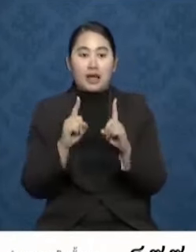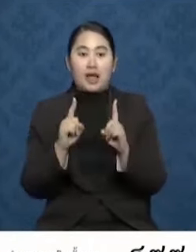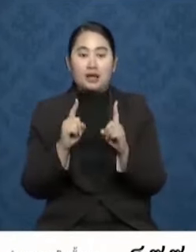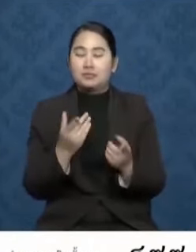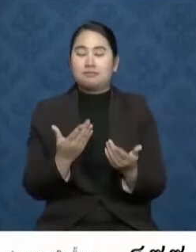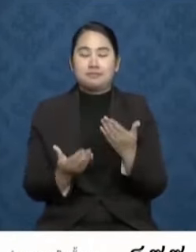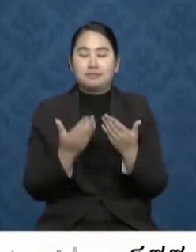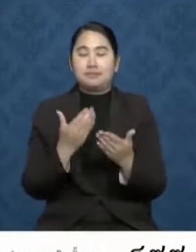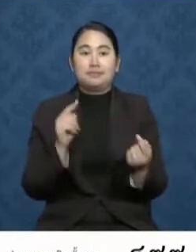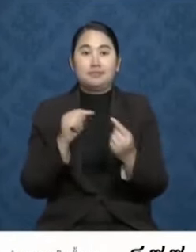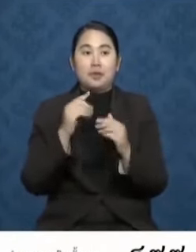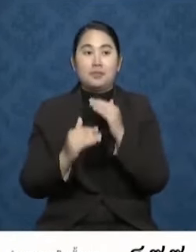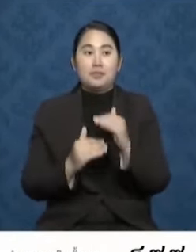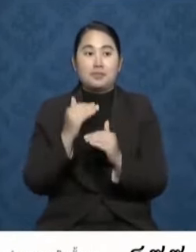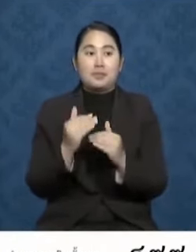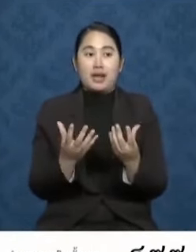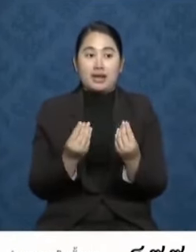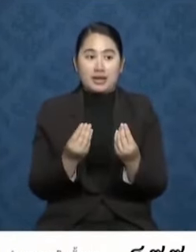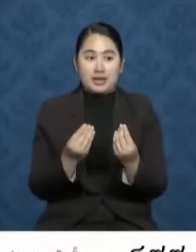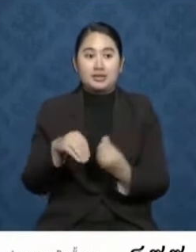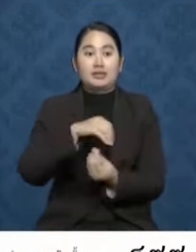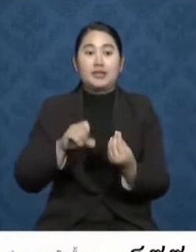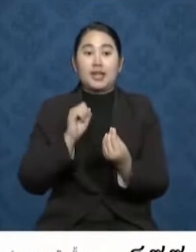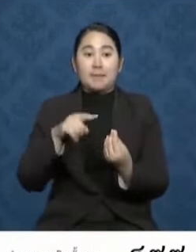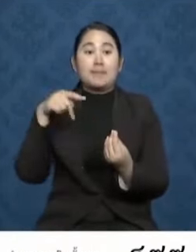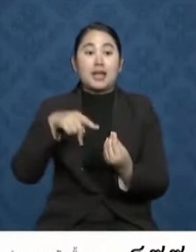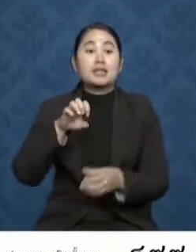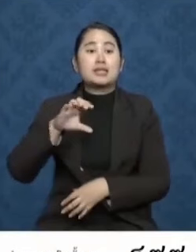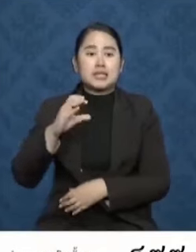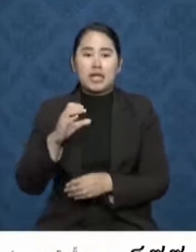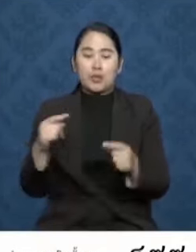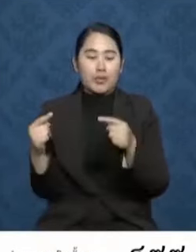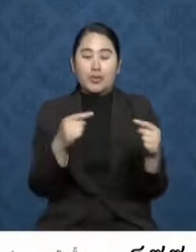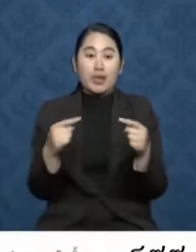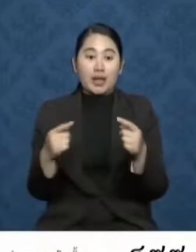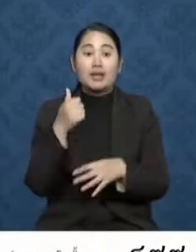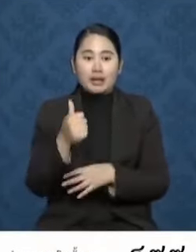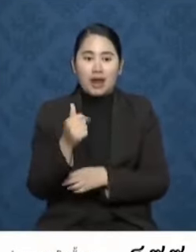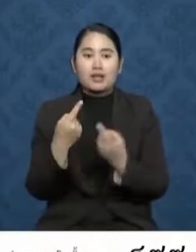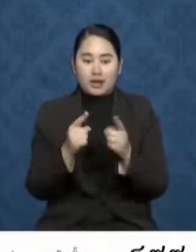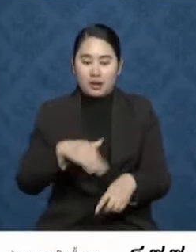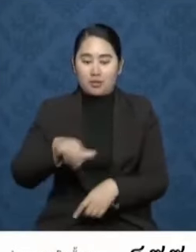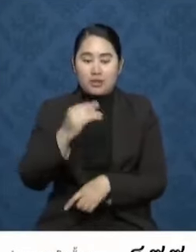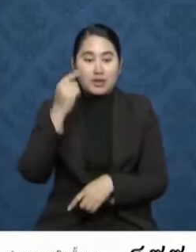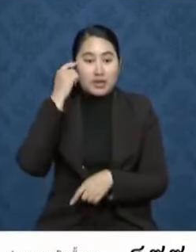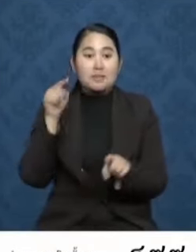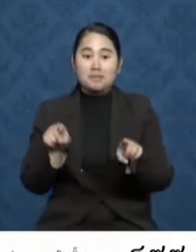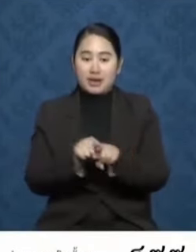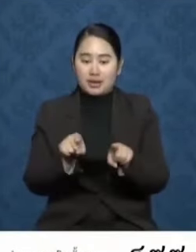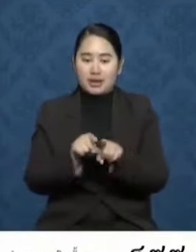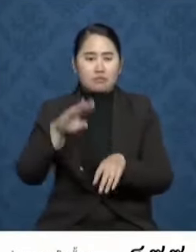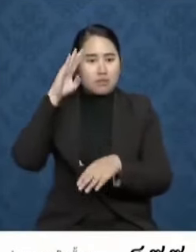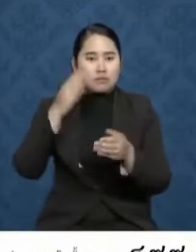หรือการพัฒนาเขตเศรษฐกิจพิเศษก็เถียงกันได้นะครับแต่ผมเชื่อว่าทุกคนตรงเนี้เห็นตรงกันว่ากองทัพ